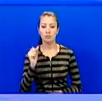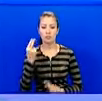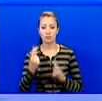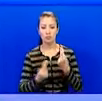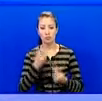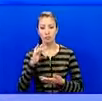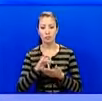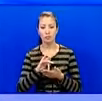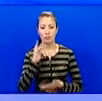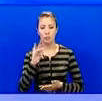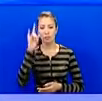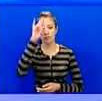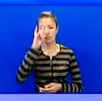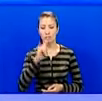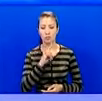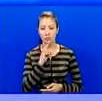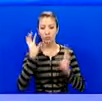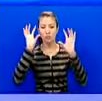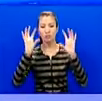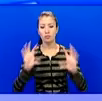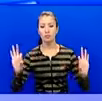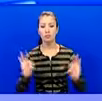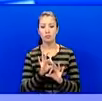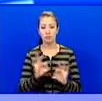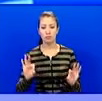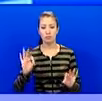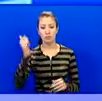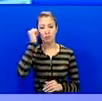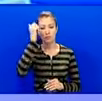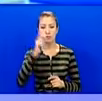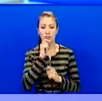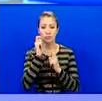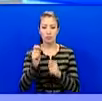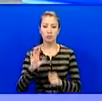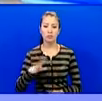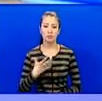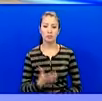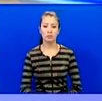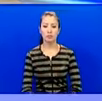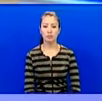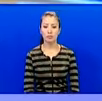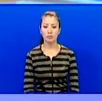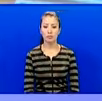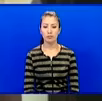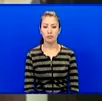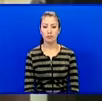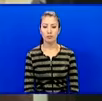орталығында қазақтың дәстүрлі әндерін дәріптеді. Естелік сыйлықтар үлестірді. Тақырыпты Нұрсұлтан Мұхамеджанұлы толықтырады.